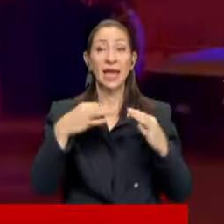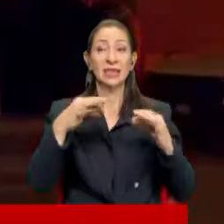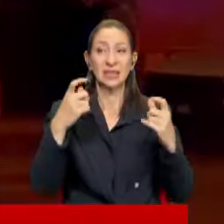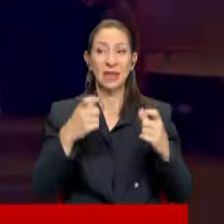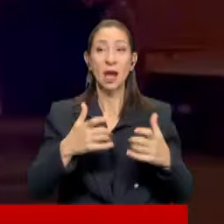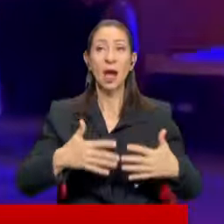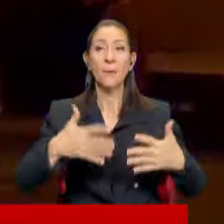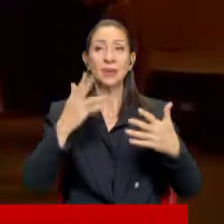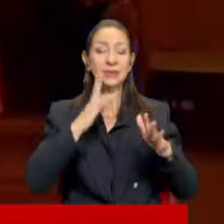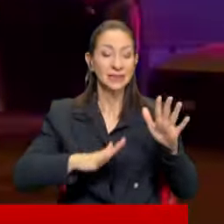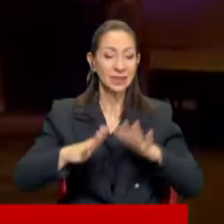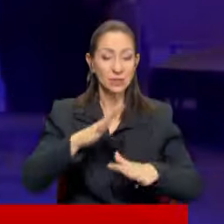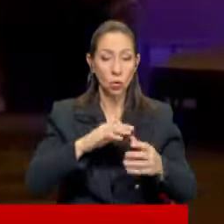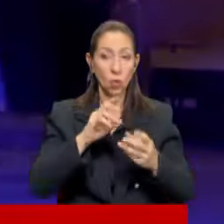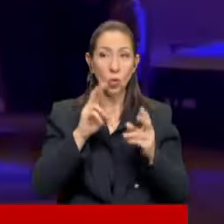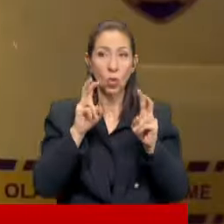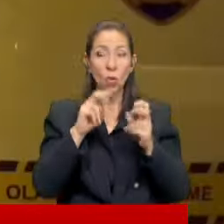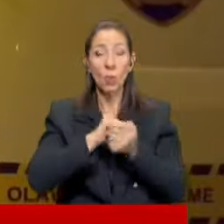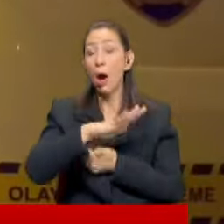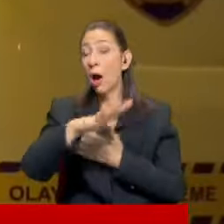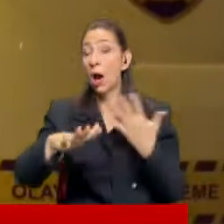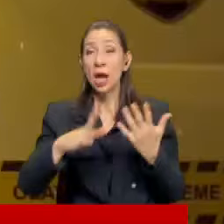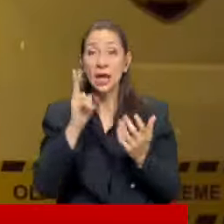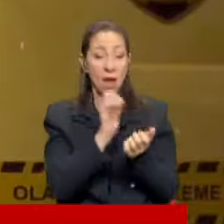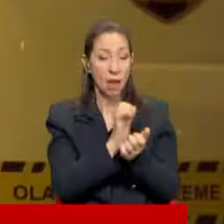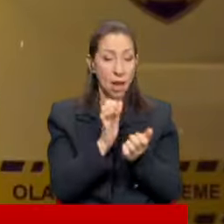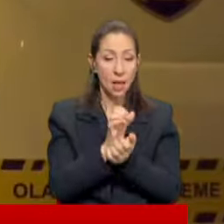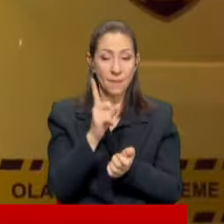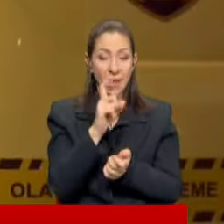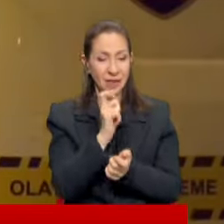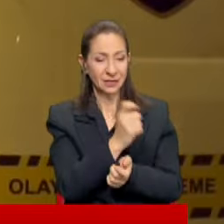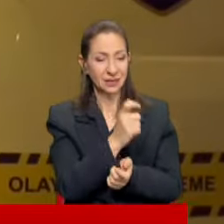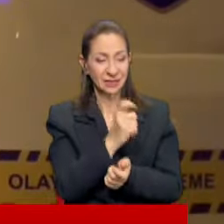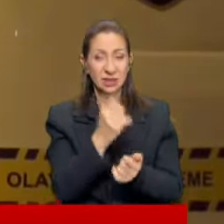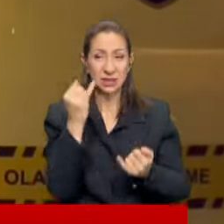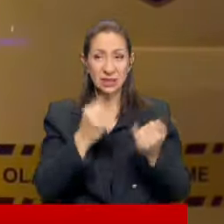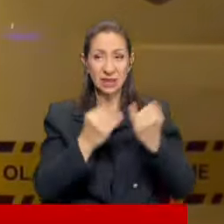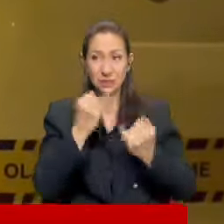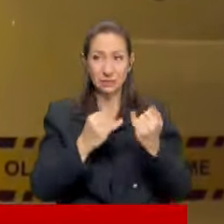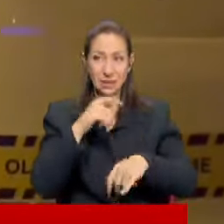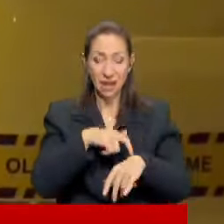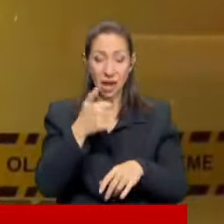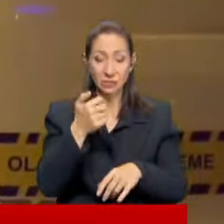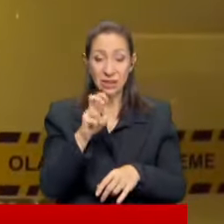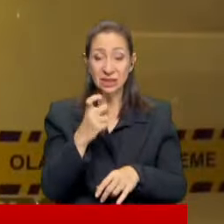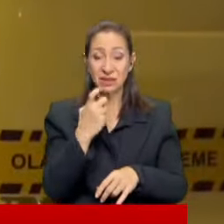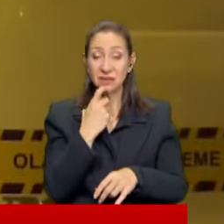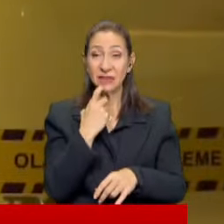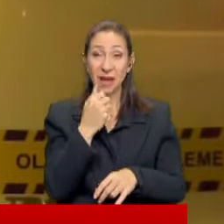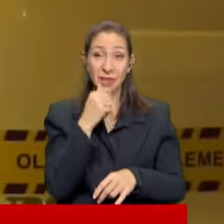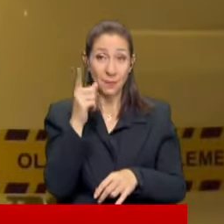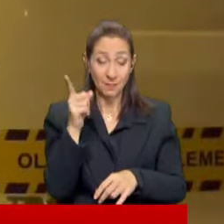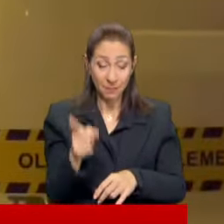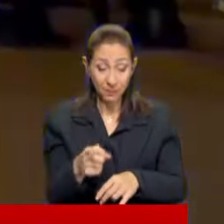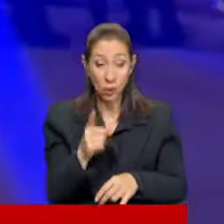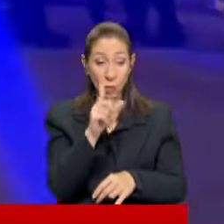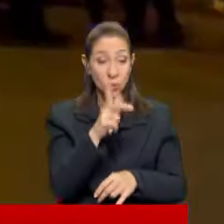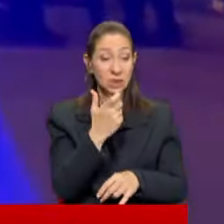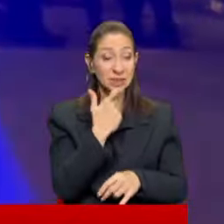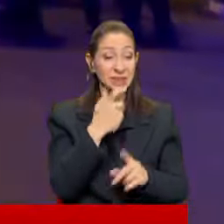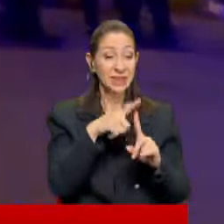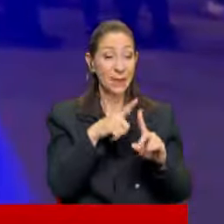Eskişehir'de apartman temizliği kavga konusu oldu. İki ailenin aidat ödemesi tartışması sırasında 68 yaşındaki Yunus E, 13